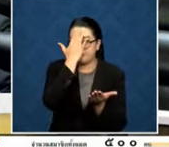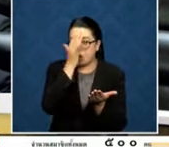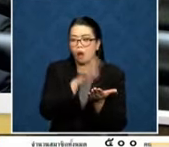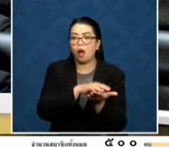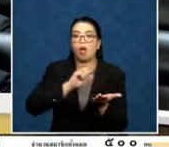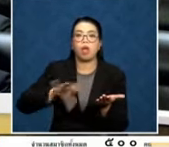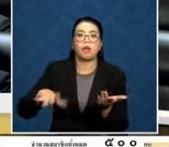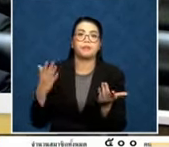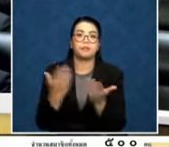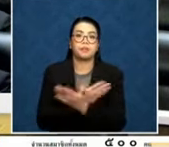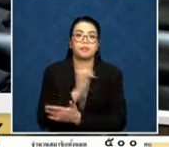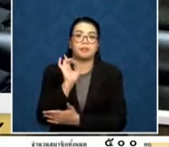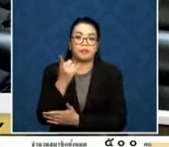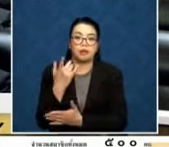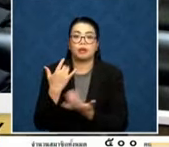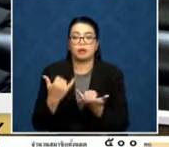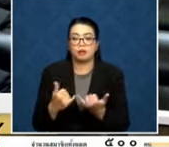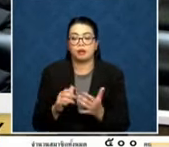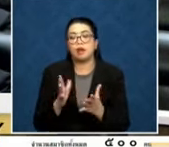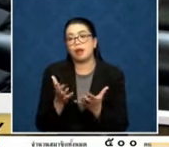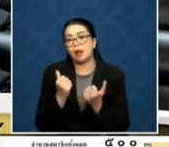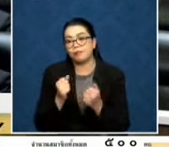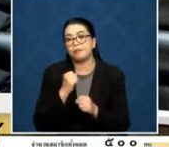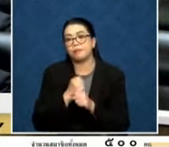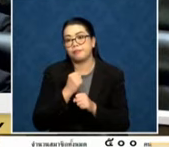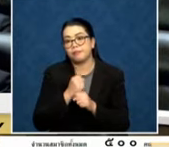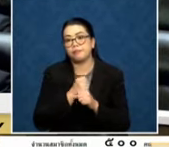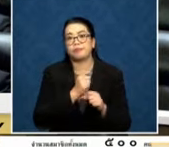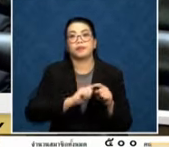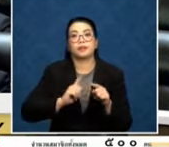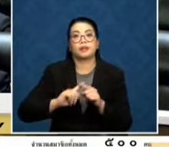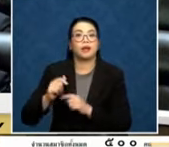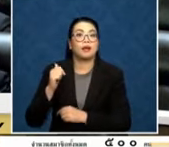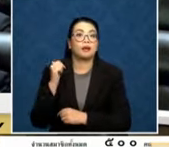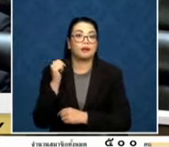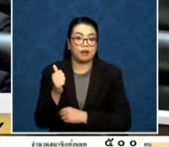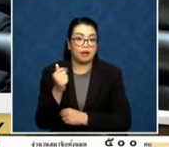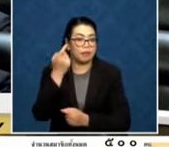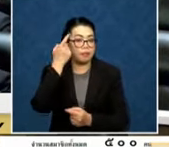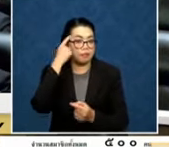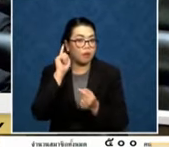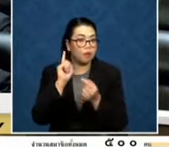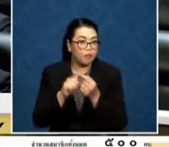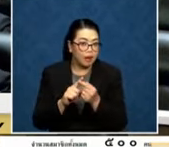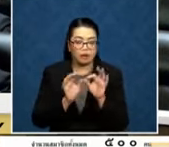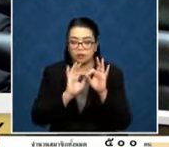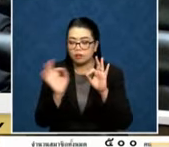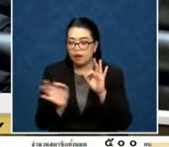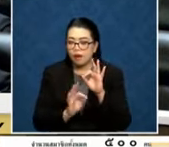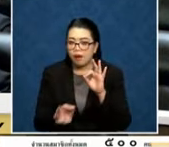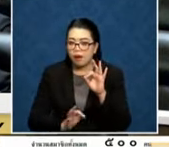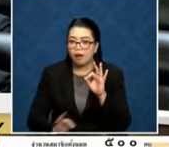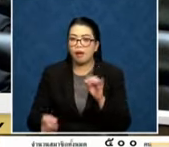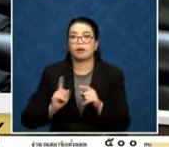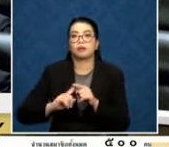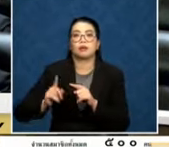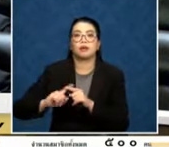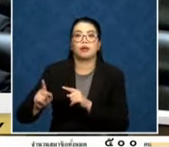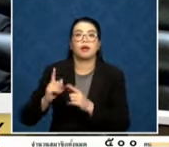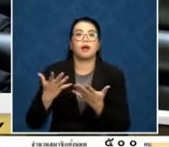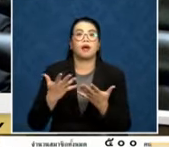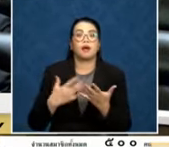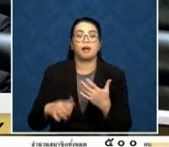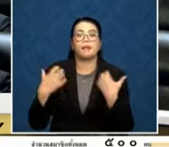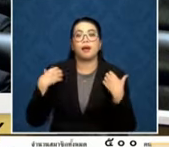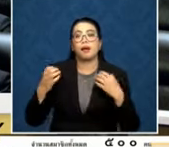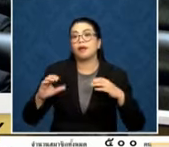การให้สามารถรองรับพลังงานสะอาดได้มากขึ้นครับแต่ปัญหามันอยู่ที่ทั้งเป้าหมายและเนื้อหาข้างในรวมไปถึงการขับเคลื่อนจากภาครัฐ